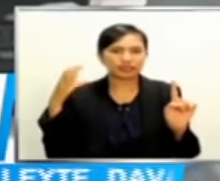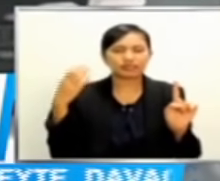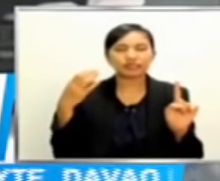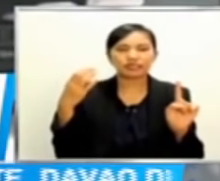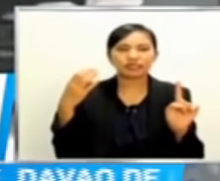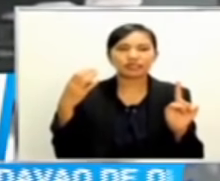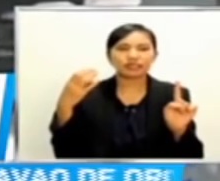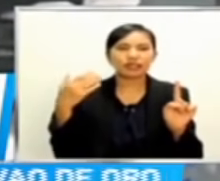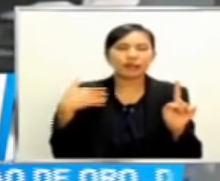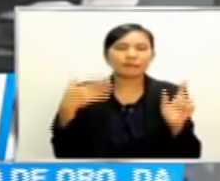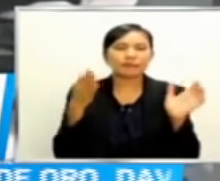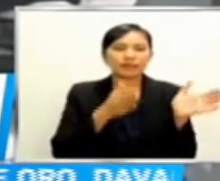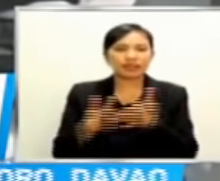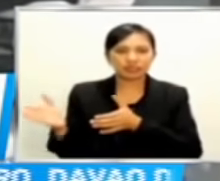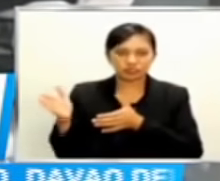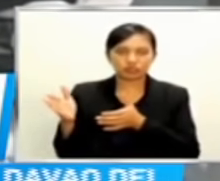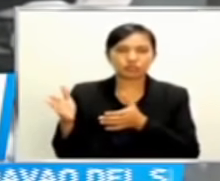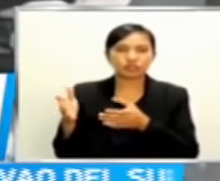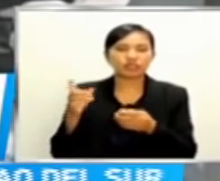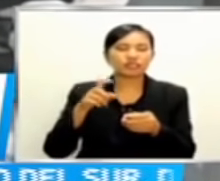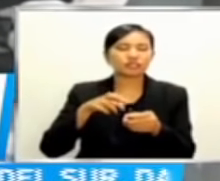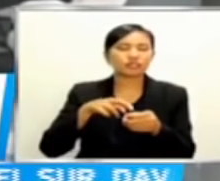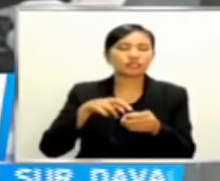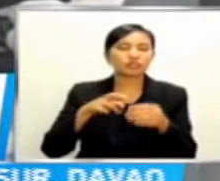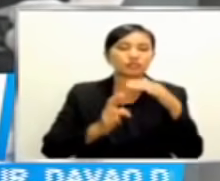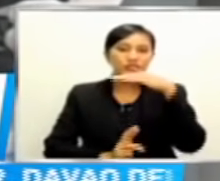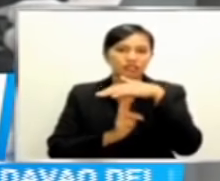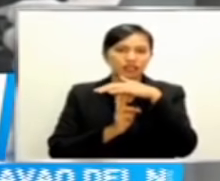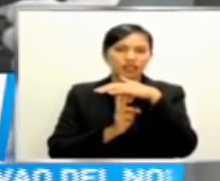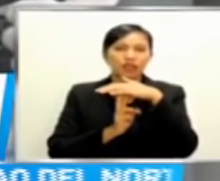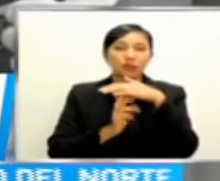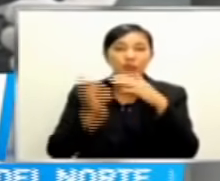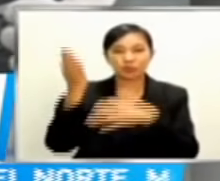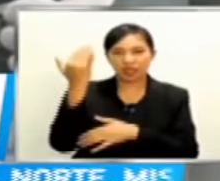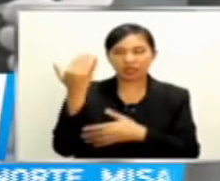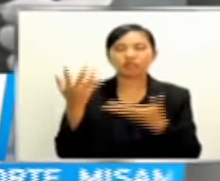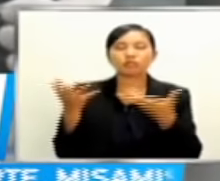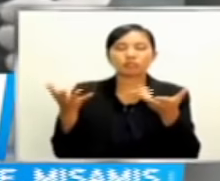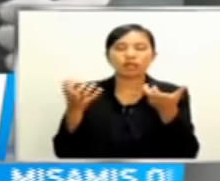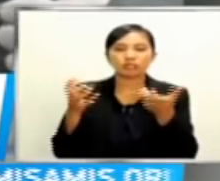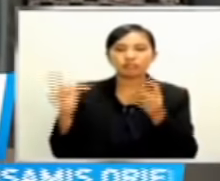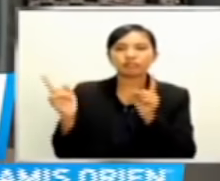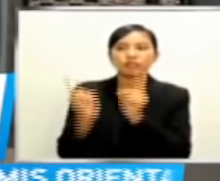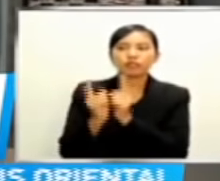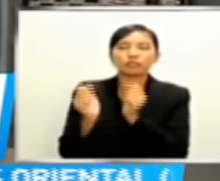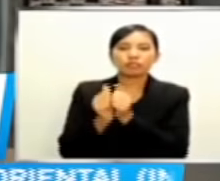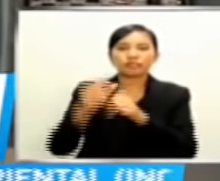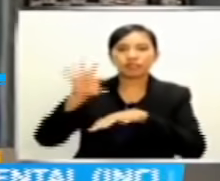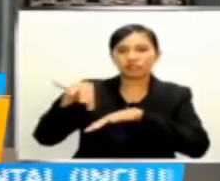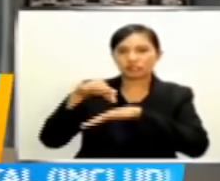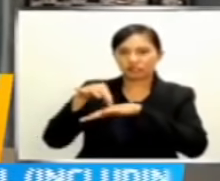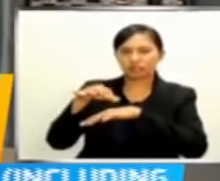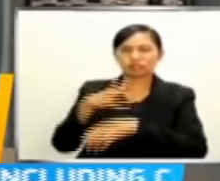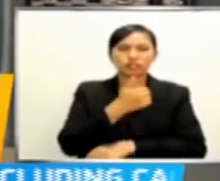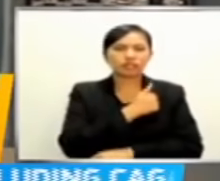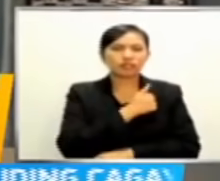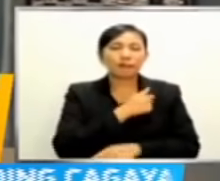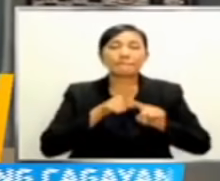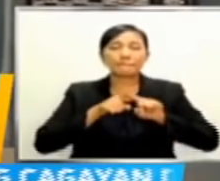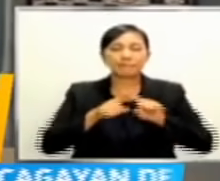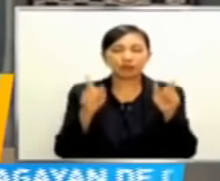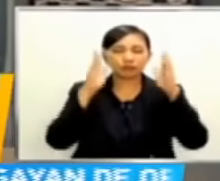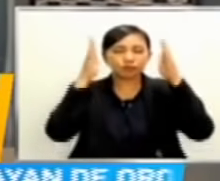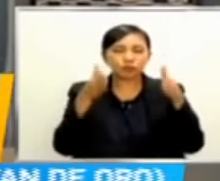Canada. Nangibabaw pa rin sa military pilot ang hangaring magsilbi sa bayan. Kung hindi lang dahil